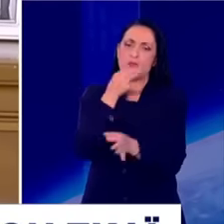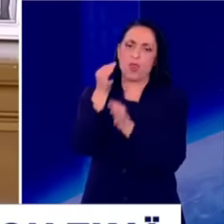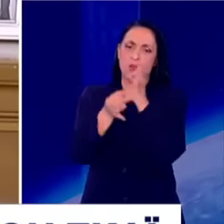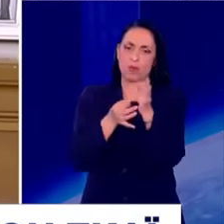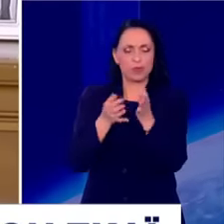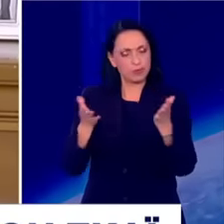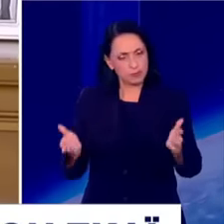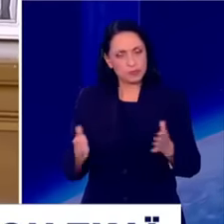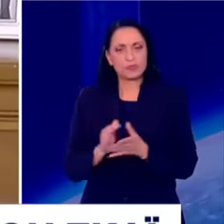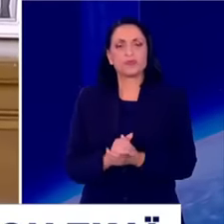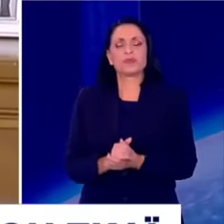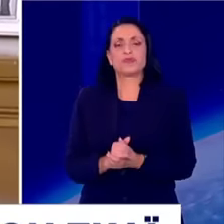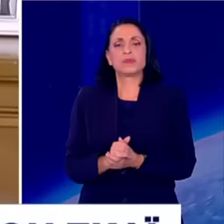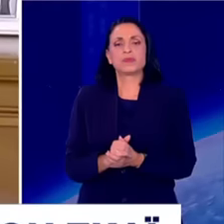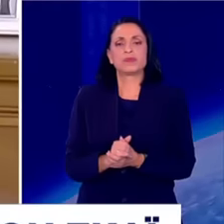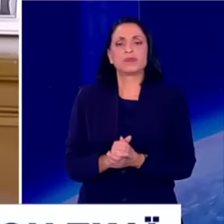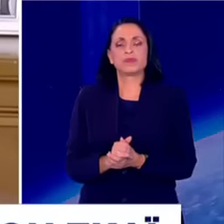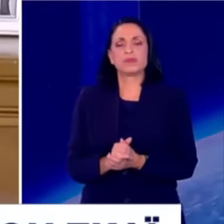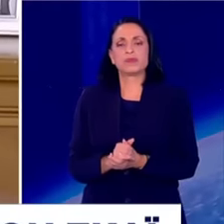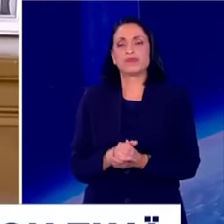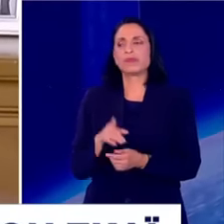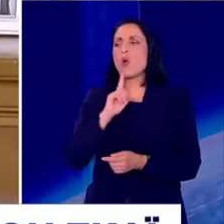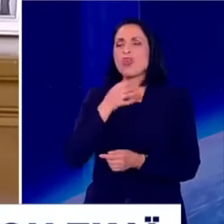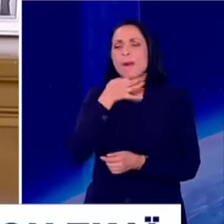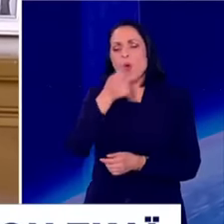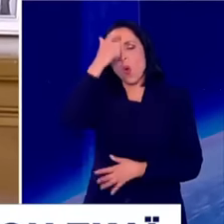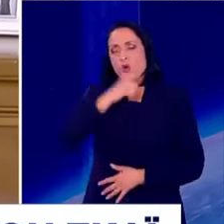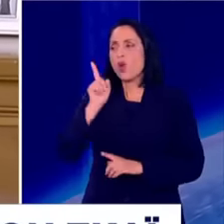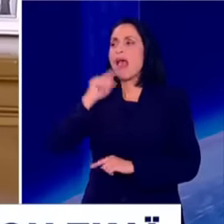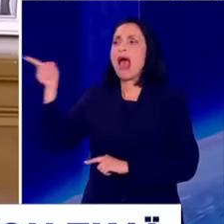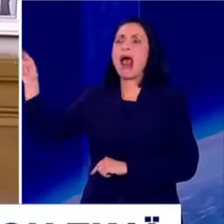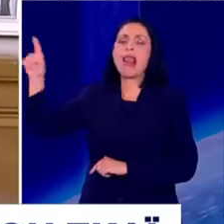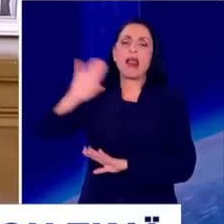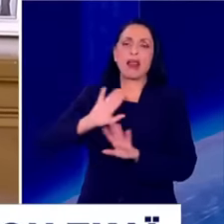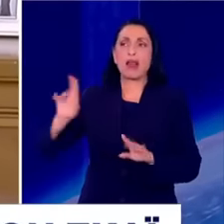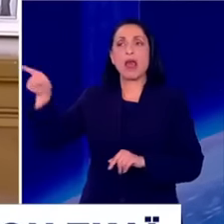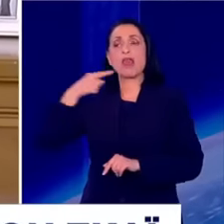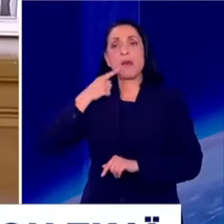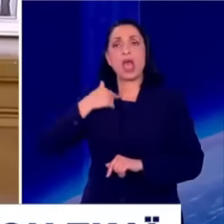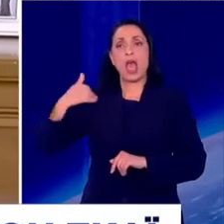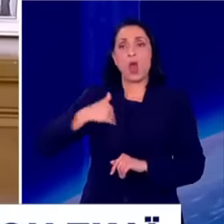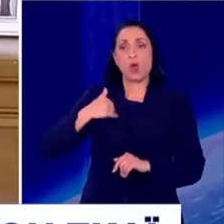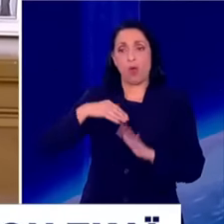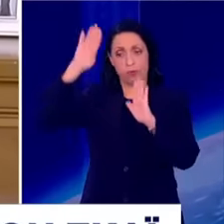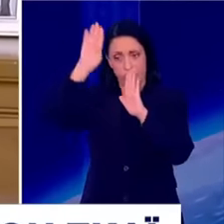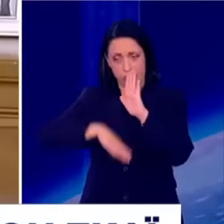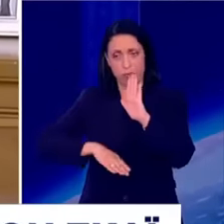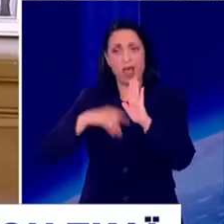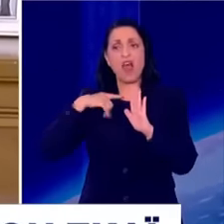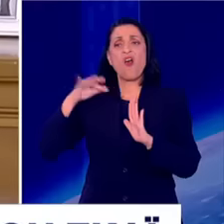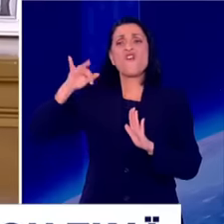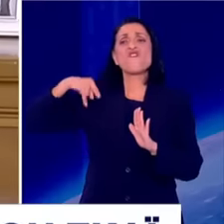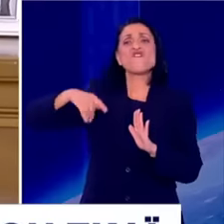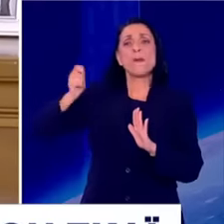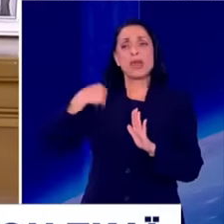όπως έσπε να μιλήσω για αυτά που κάνω εγώ και όχι αυτά τα οποία λένε οι άλλοι. Αλλά δεν μπορεί κάποιος να λέει έτσι αβίαστα ότι θα μηδενίσω το ΦΠΑ σε βασικά τρόφιμα το